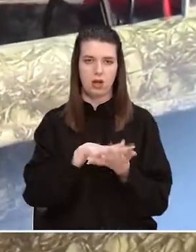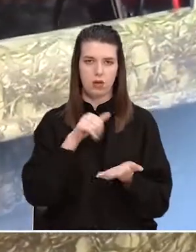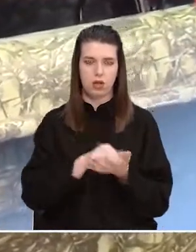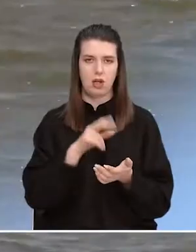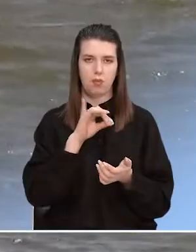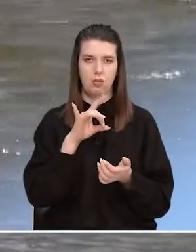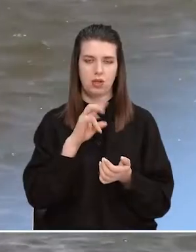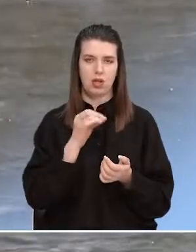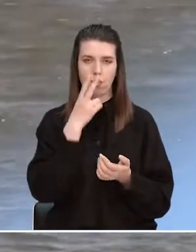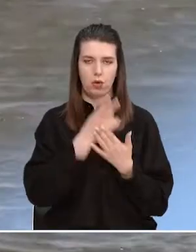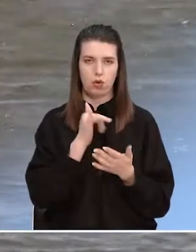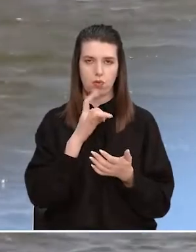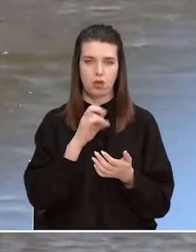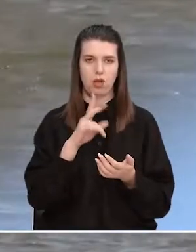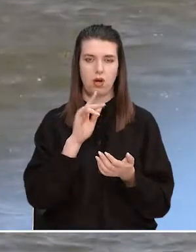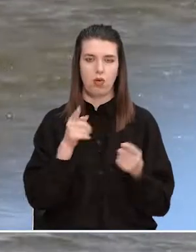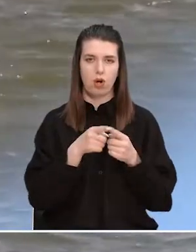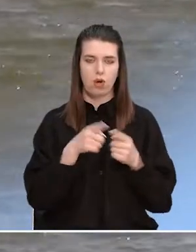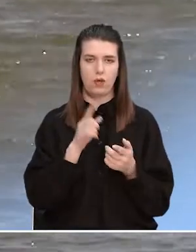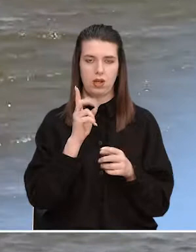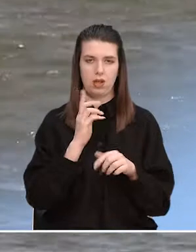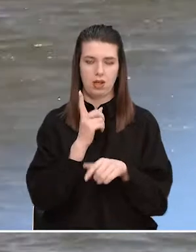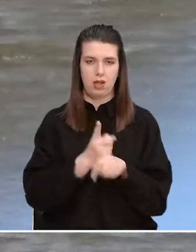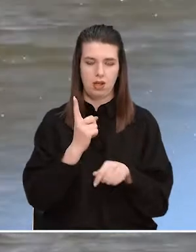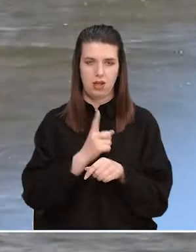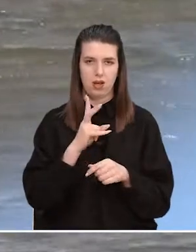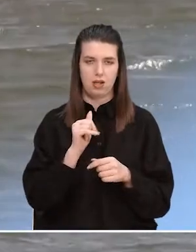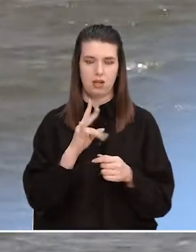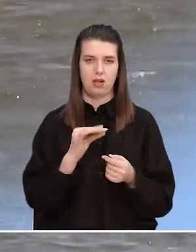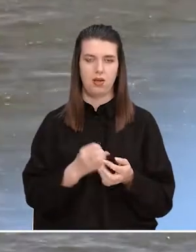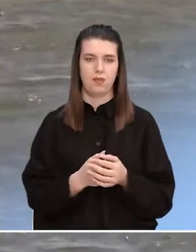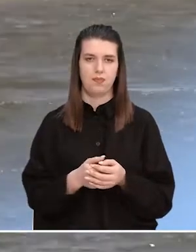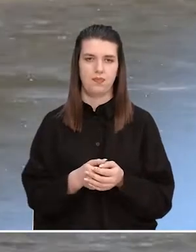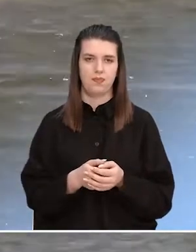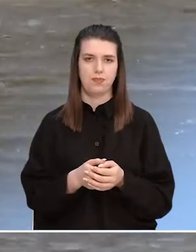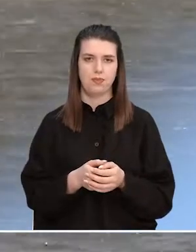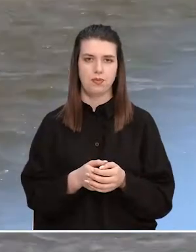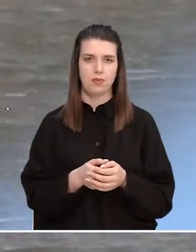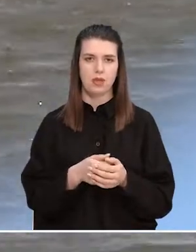регламентирован за нарушение данных предписаний предусмотрена административная и уголовная ответственность